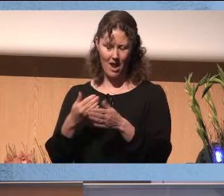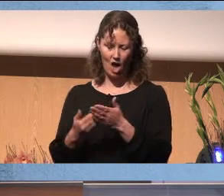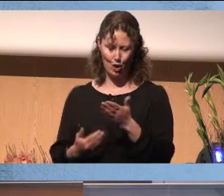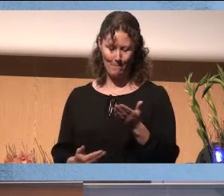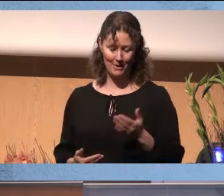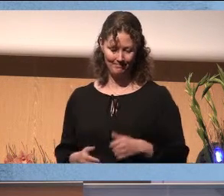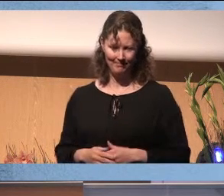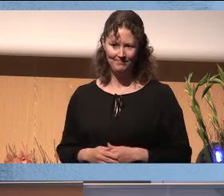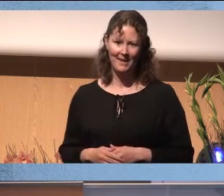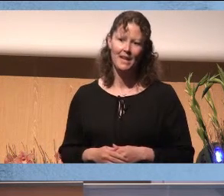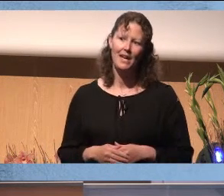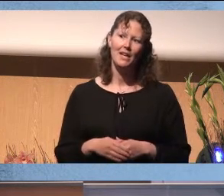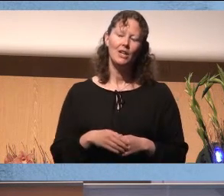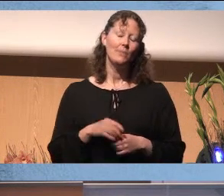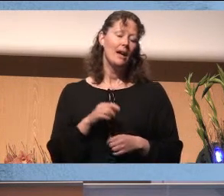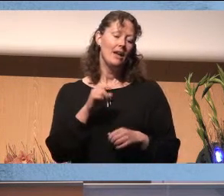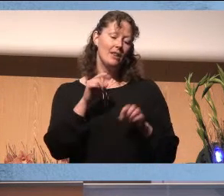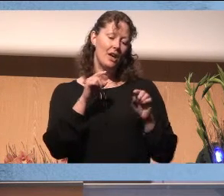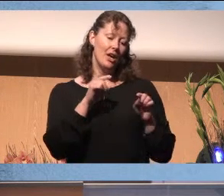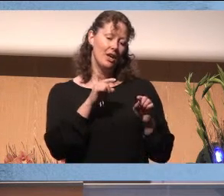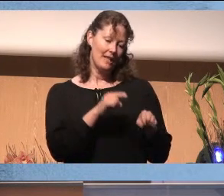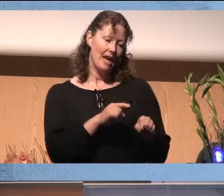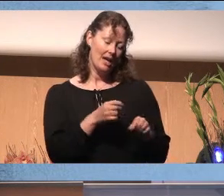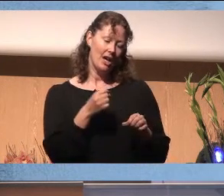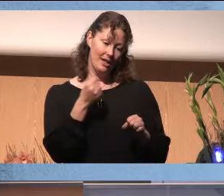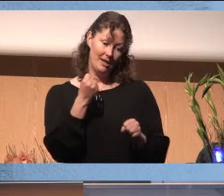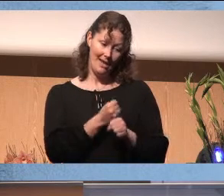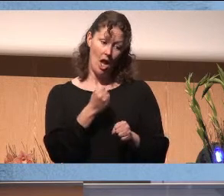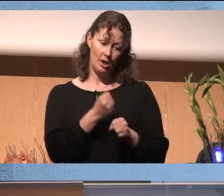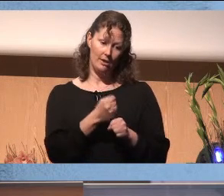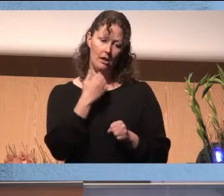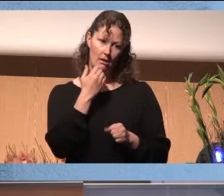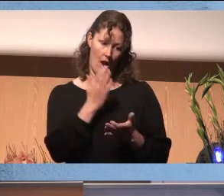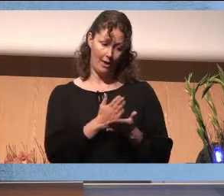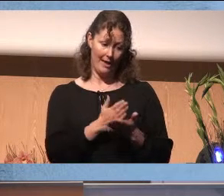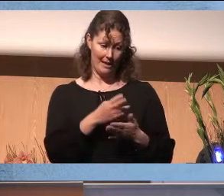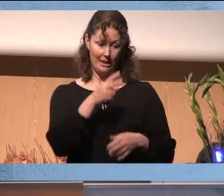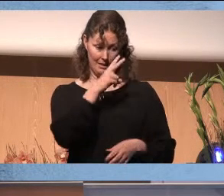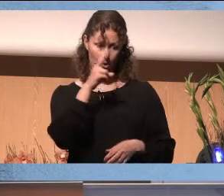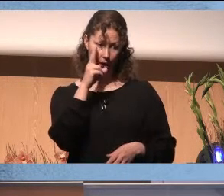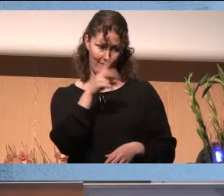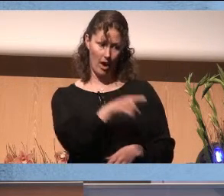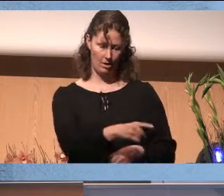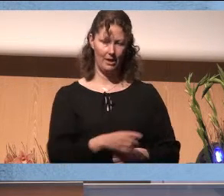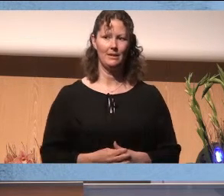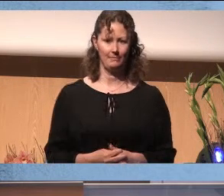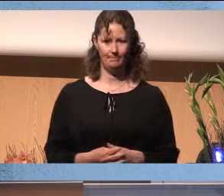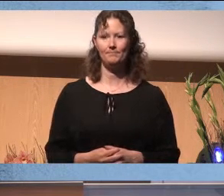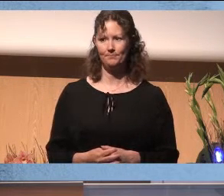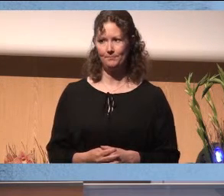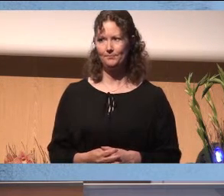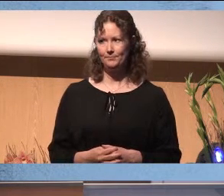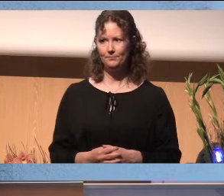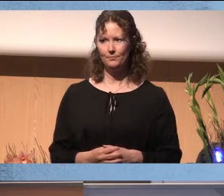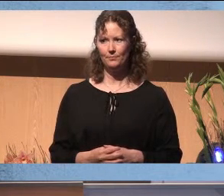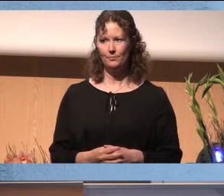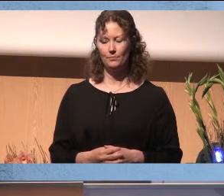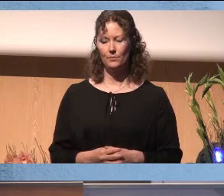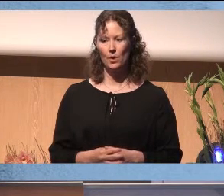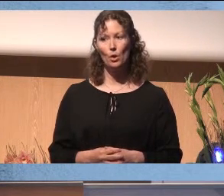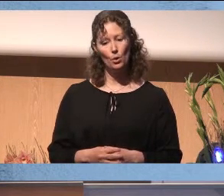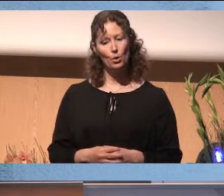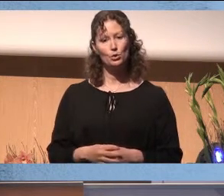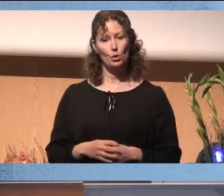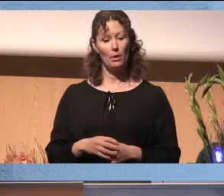Så da det en realitet allerede i Stavanger. Så det da at vi